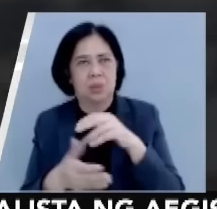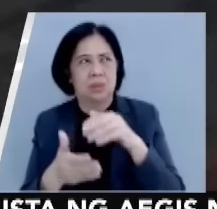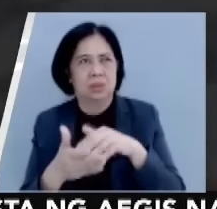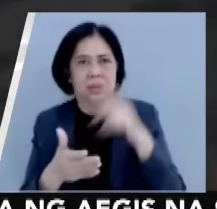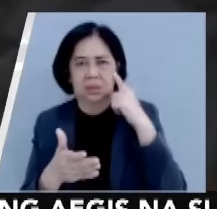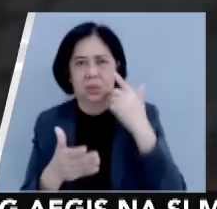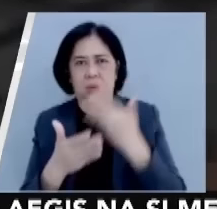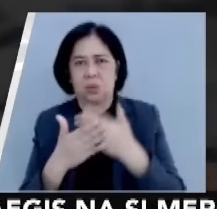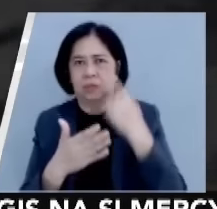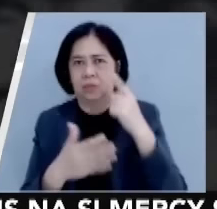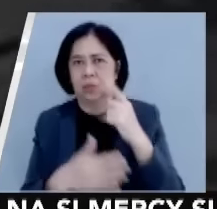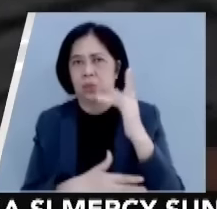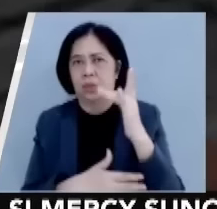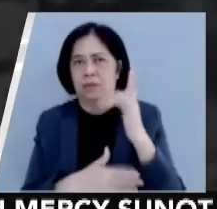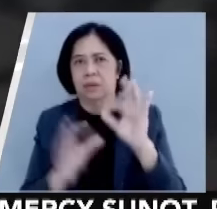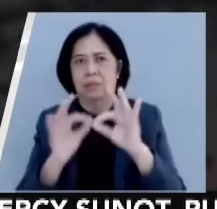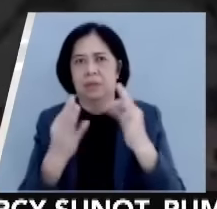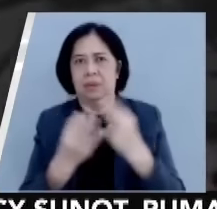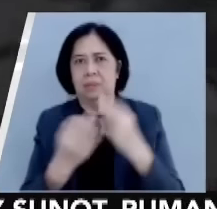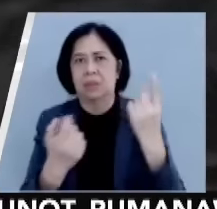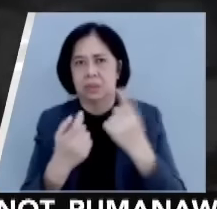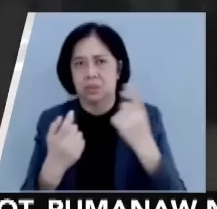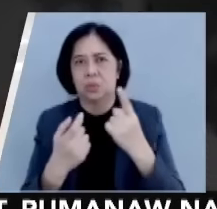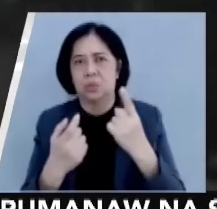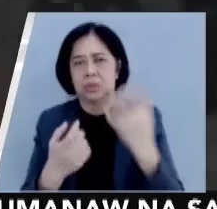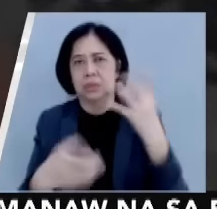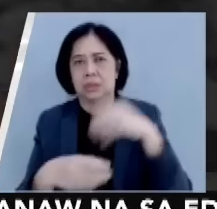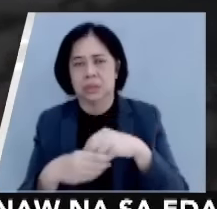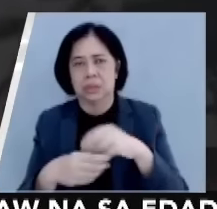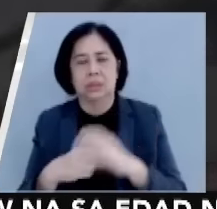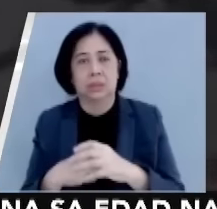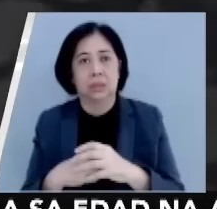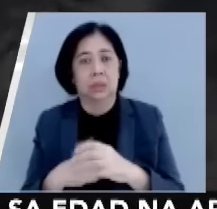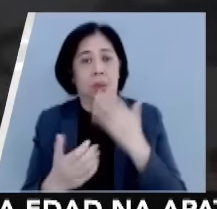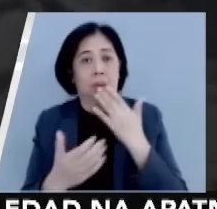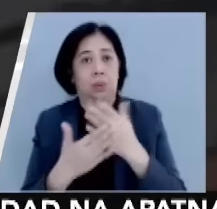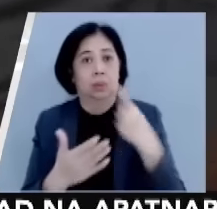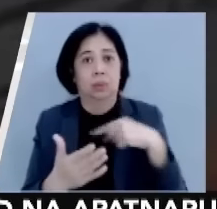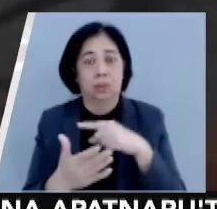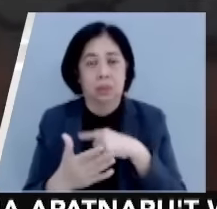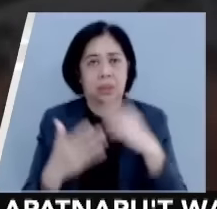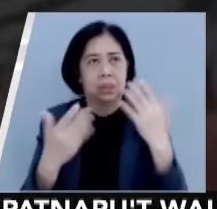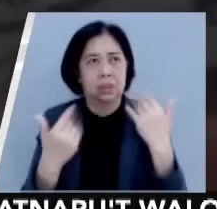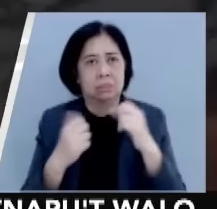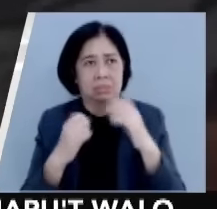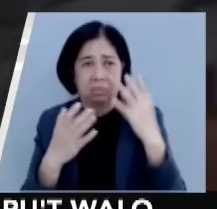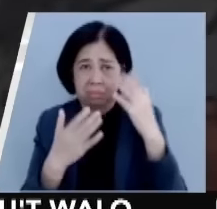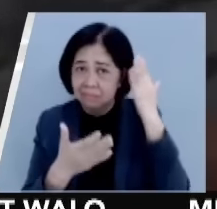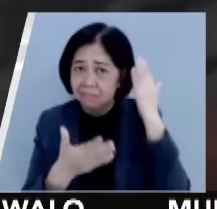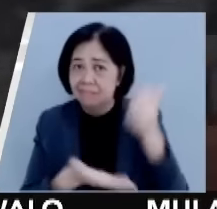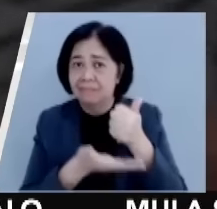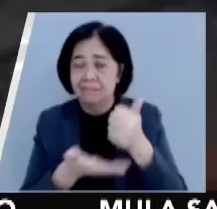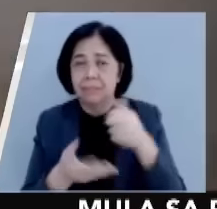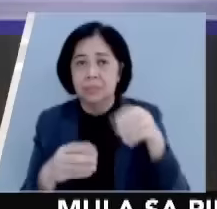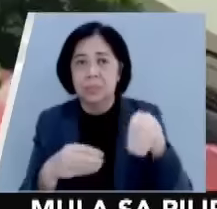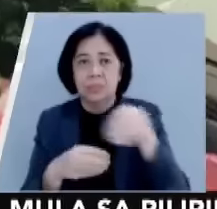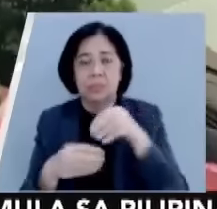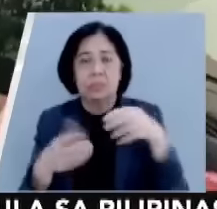25 families lang po ang makukover noon. Blessing sa amin na sana meron po magbigay man lang kahit evacuation po sa Banokbok